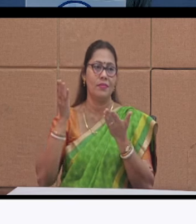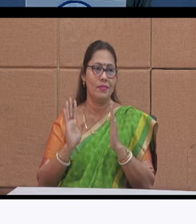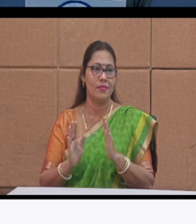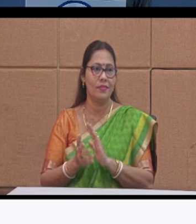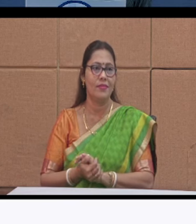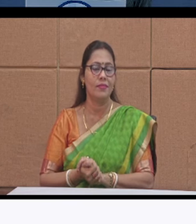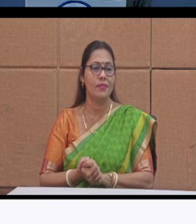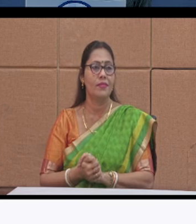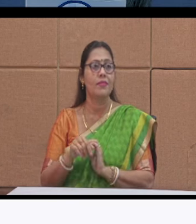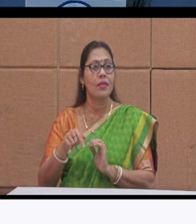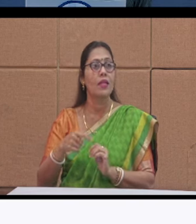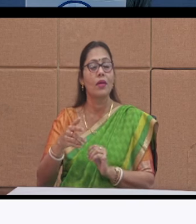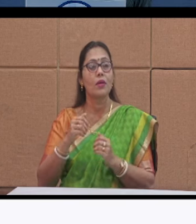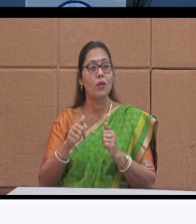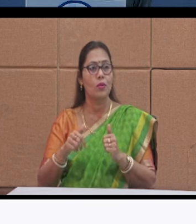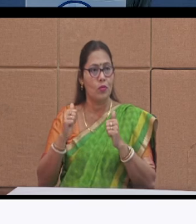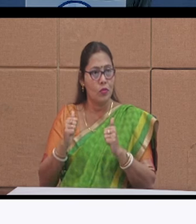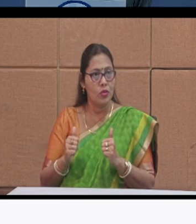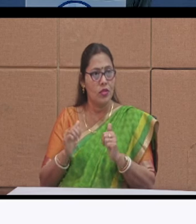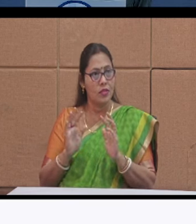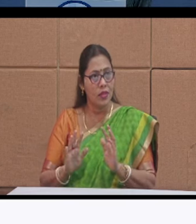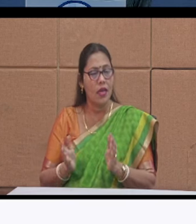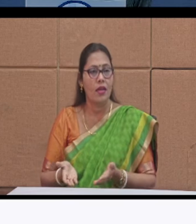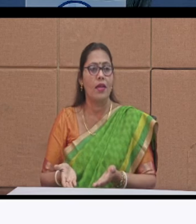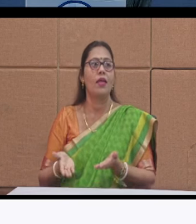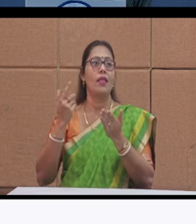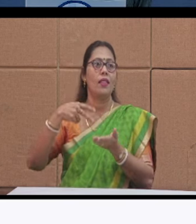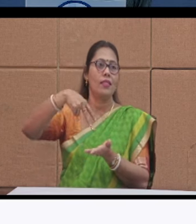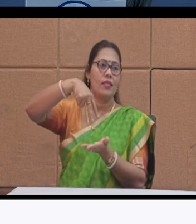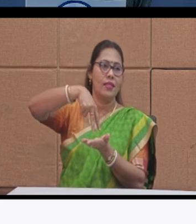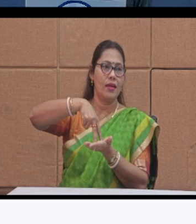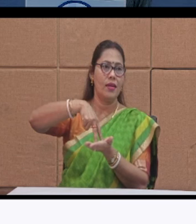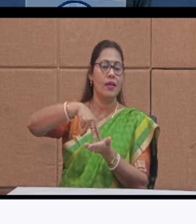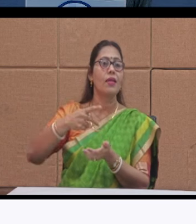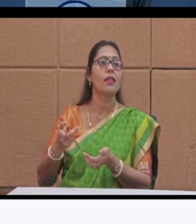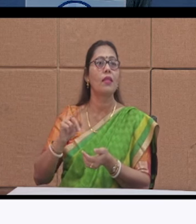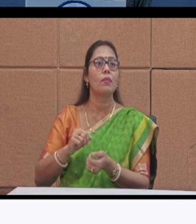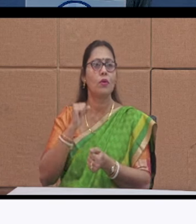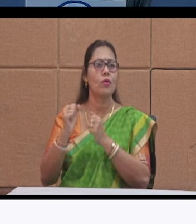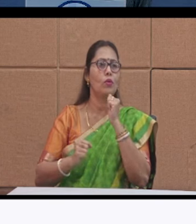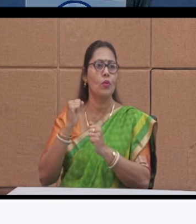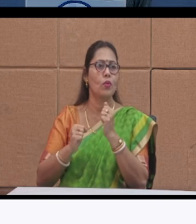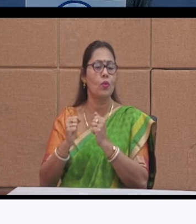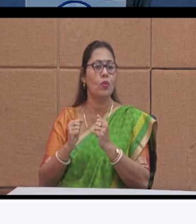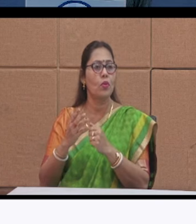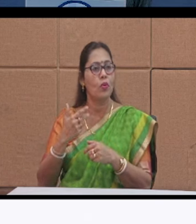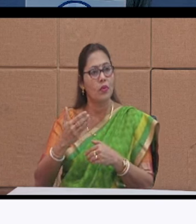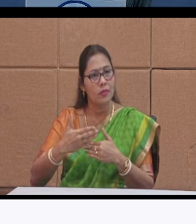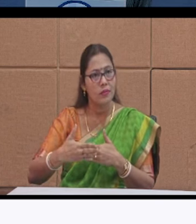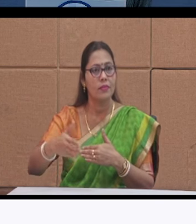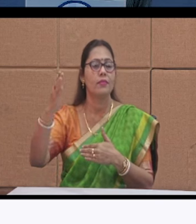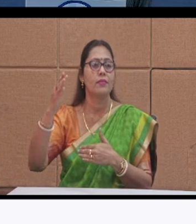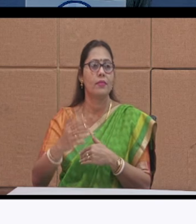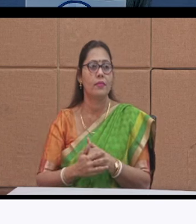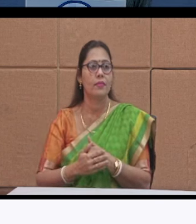করল তুমি এতক্ষণ বসেছিলে এবার উঠে দাঁড়ালে তারপর জোরে দৌড়োতে শুরু